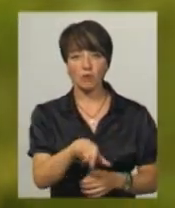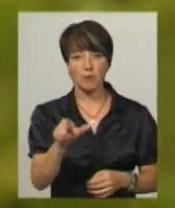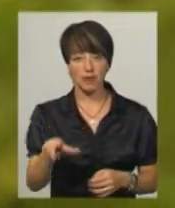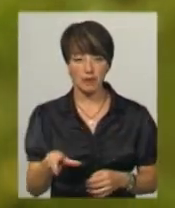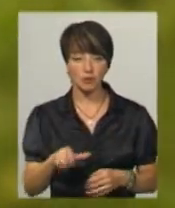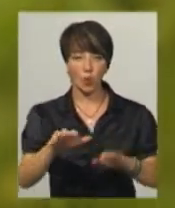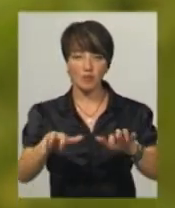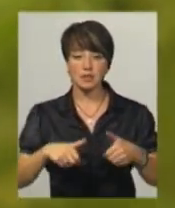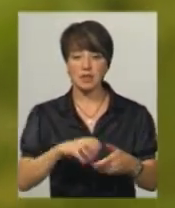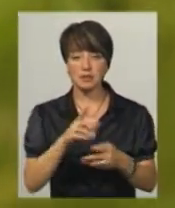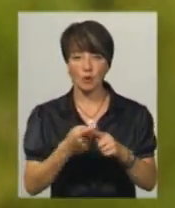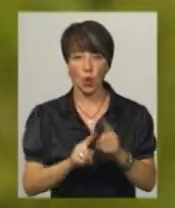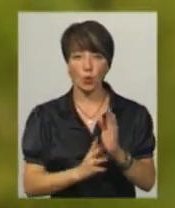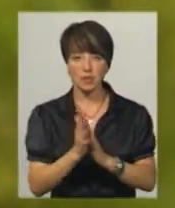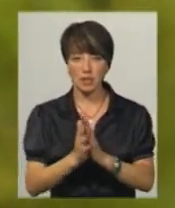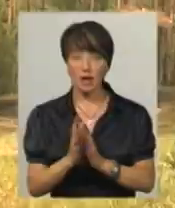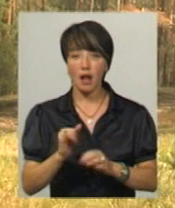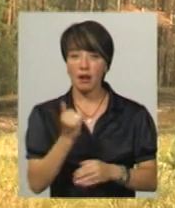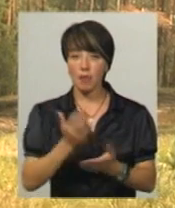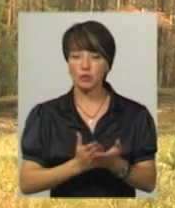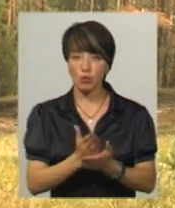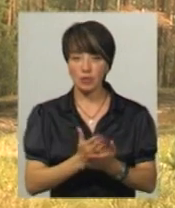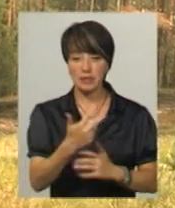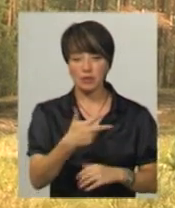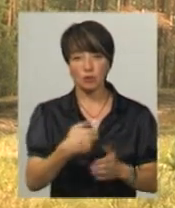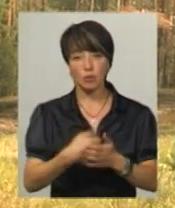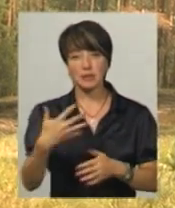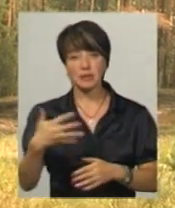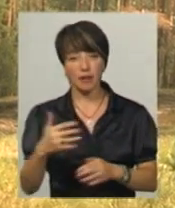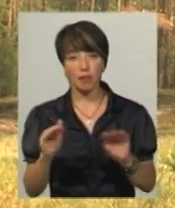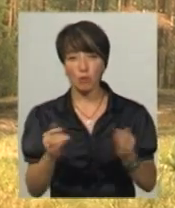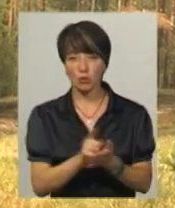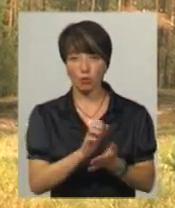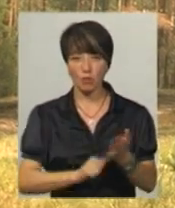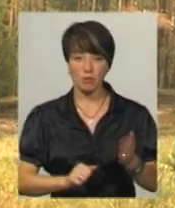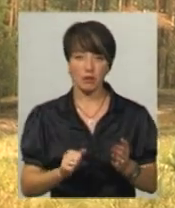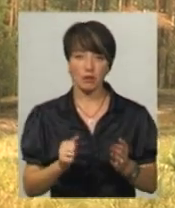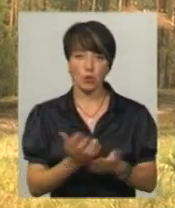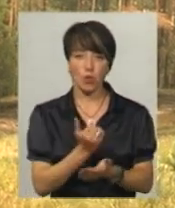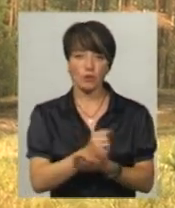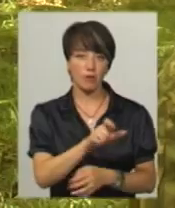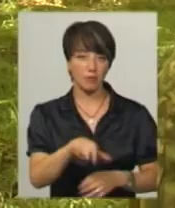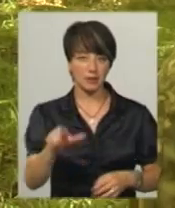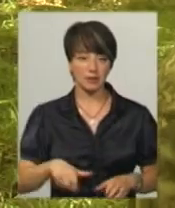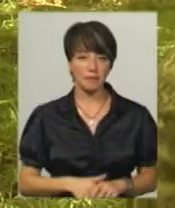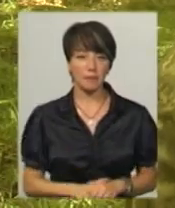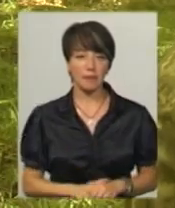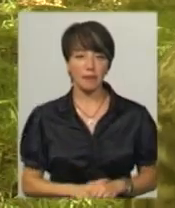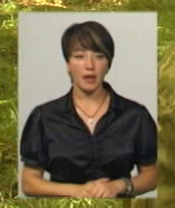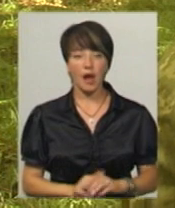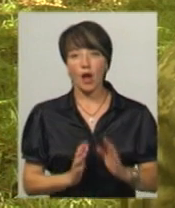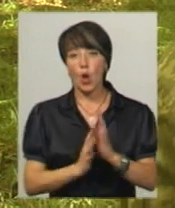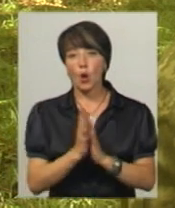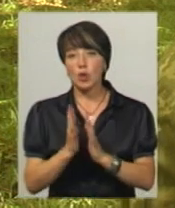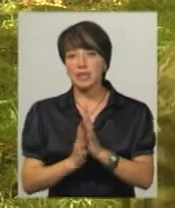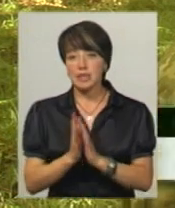громадян із конфіскацією рослин, а для посадових осіб – від 30 до 50 неоподатковуваних мінімумів доходів громадян. Рослини, які